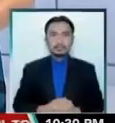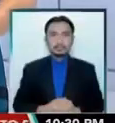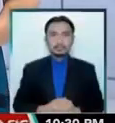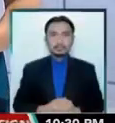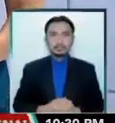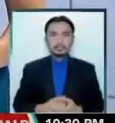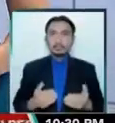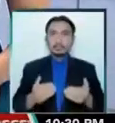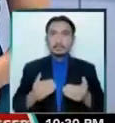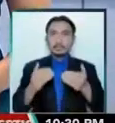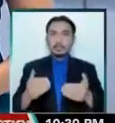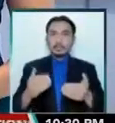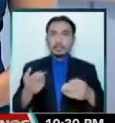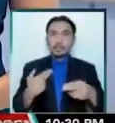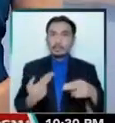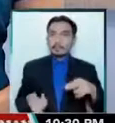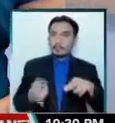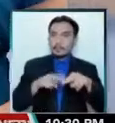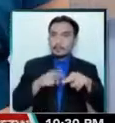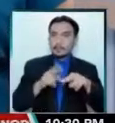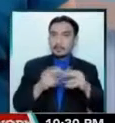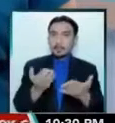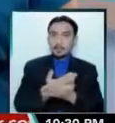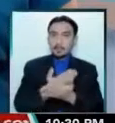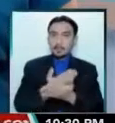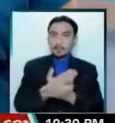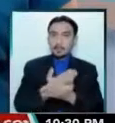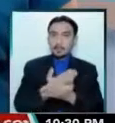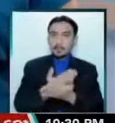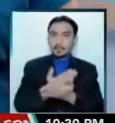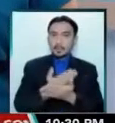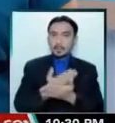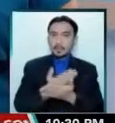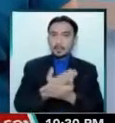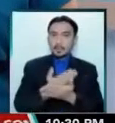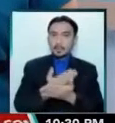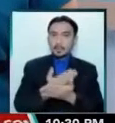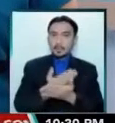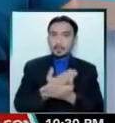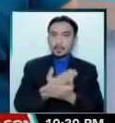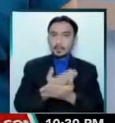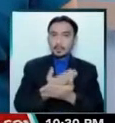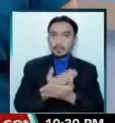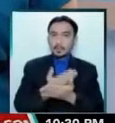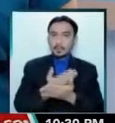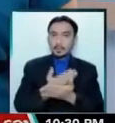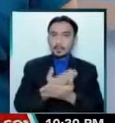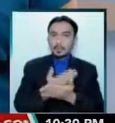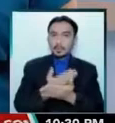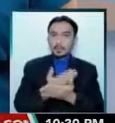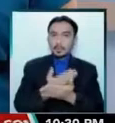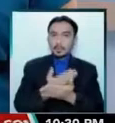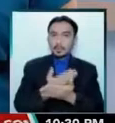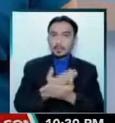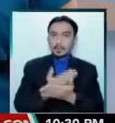Patuloy pa rin tumataas sa mga bagong kaso ng COVID sa bansa. Guys, nanonood po ako ngayon ng ano guys, update po sa balita dito